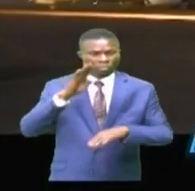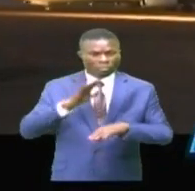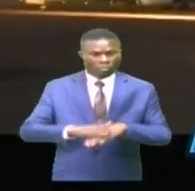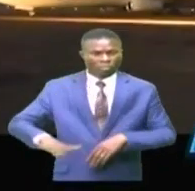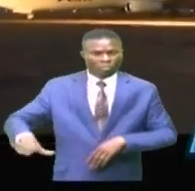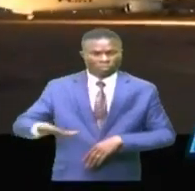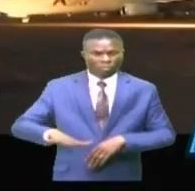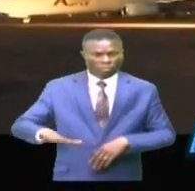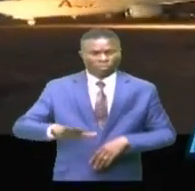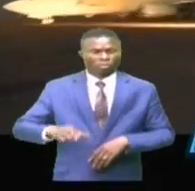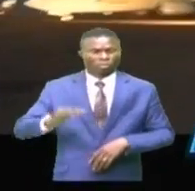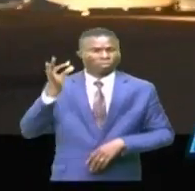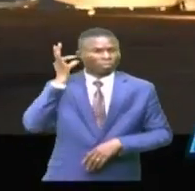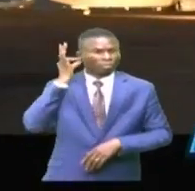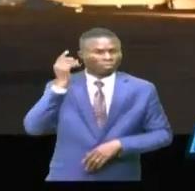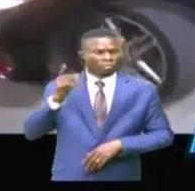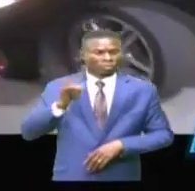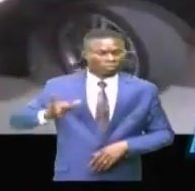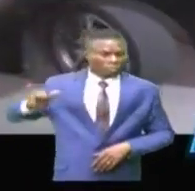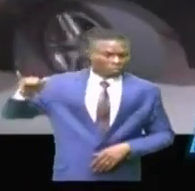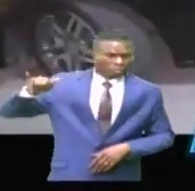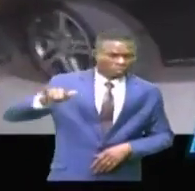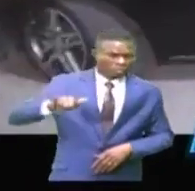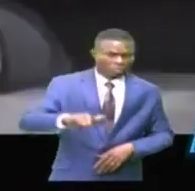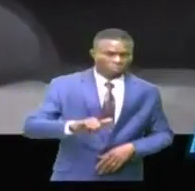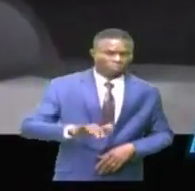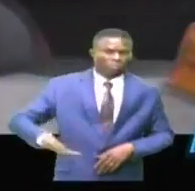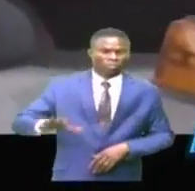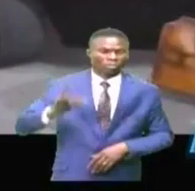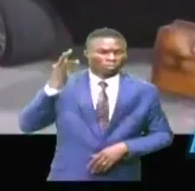soldes à l'aéroport je